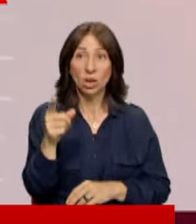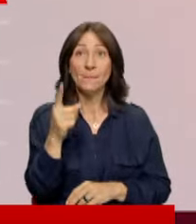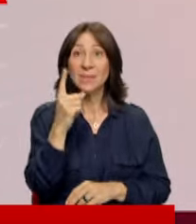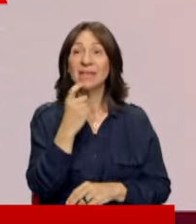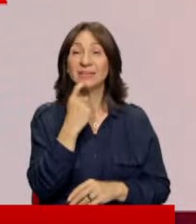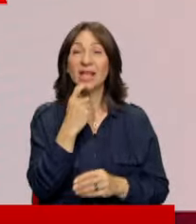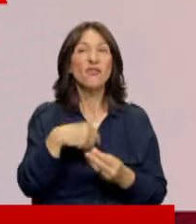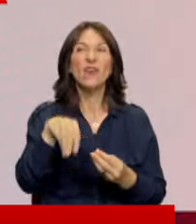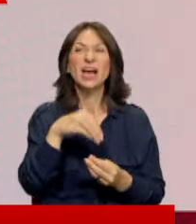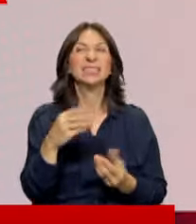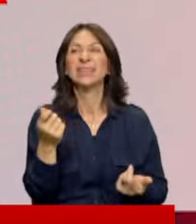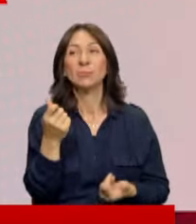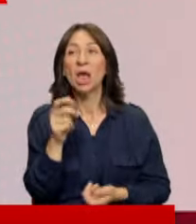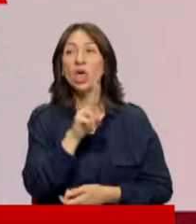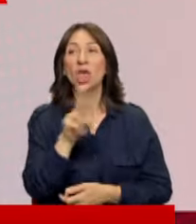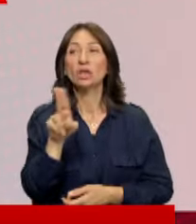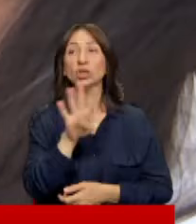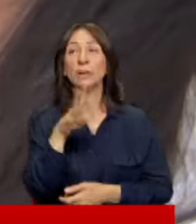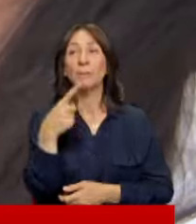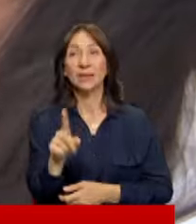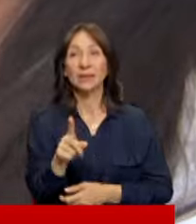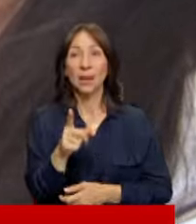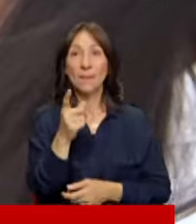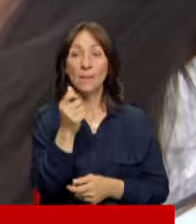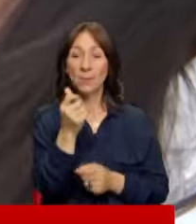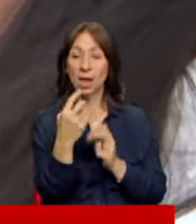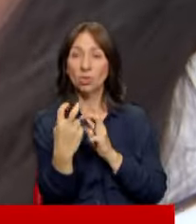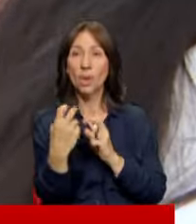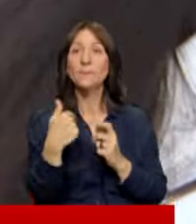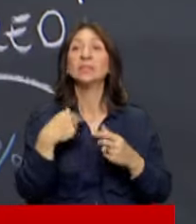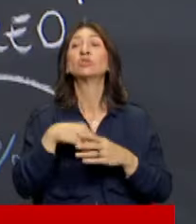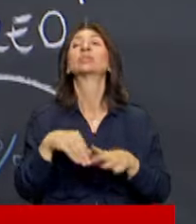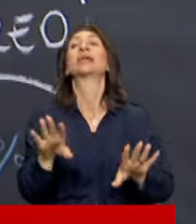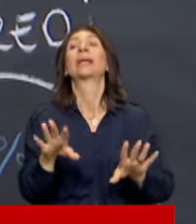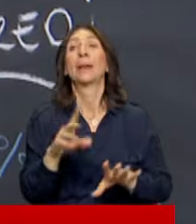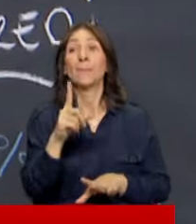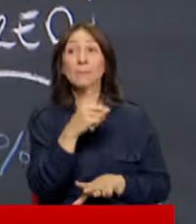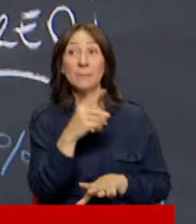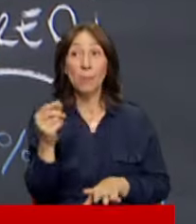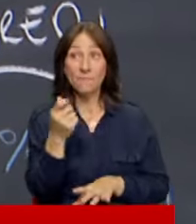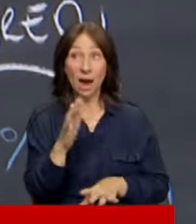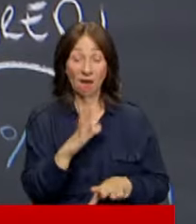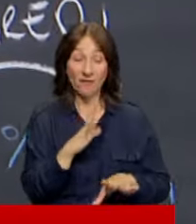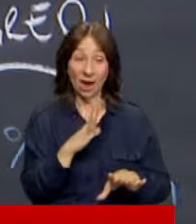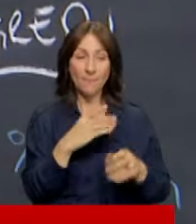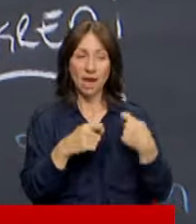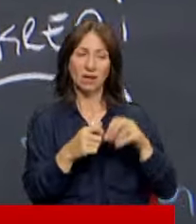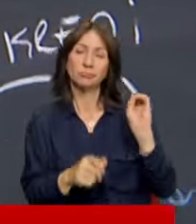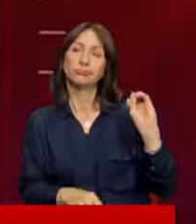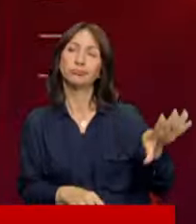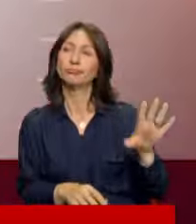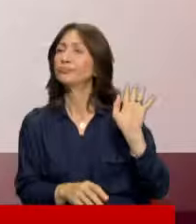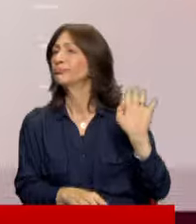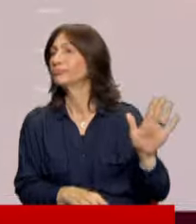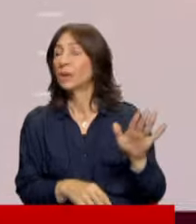bir yılda işleyecek faiz 740 bin lira. Para parayı çekiyor ama bizim için değil o. 1 milyon lira parası vardır kişinin, bankaya